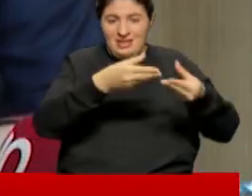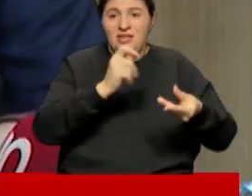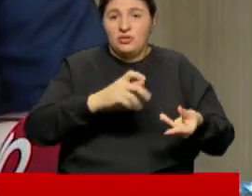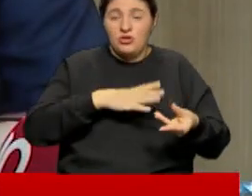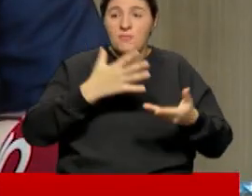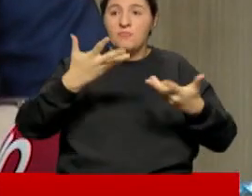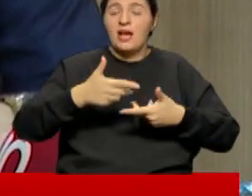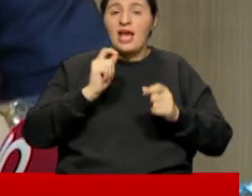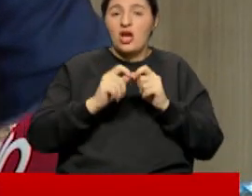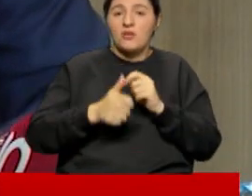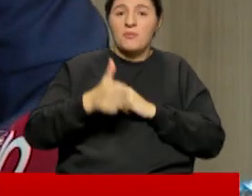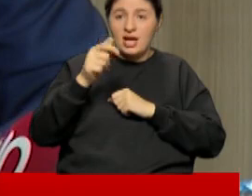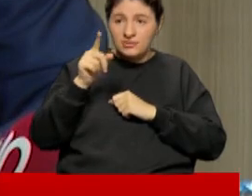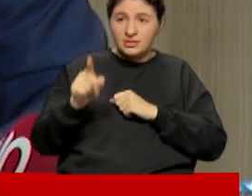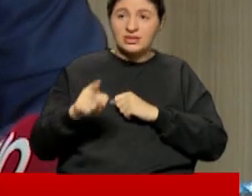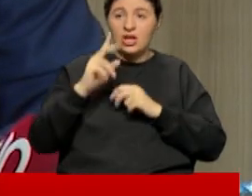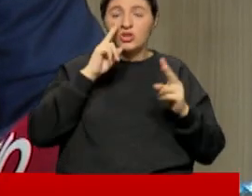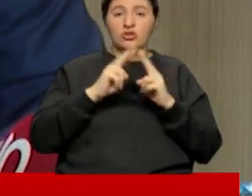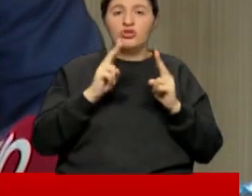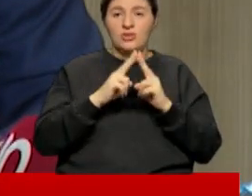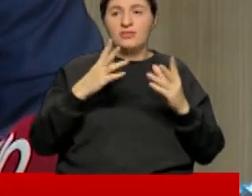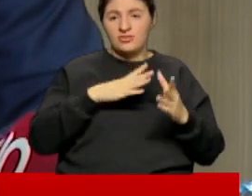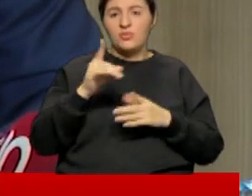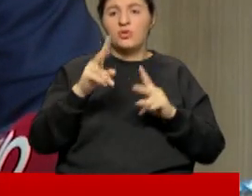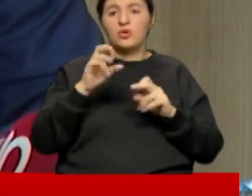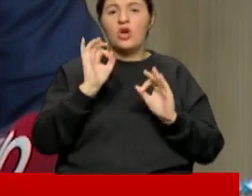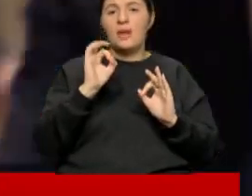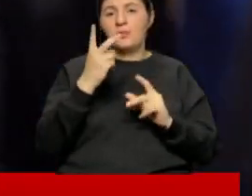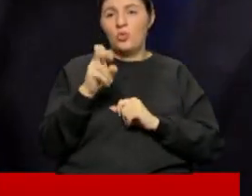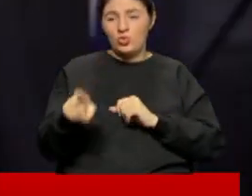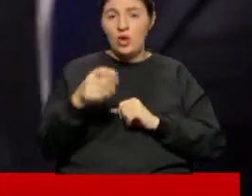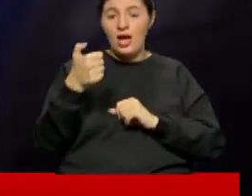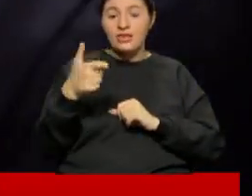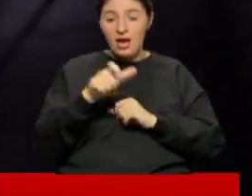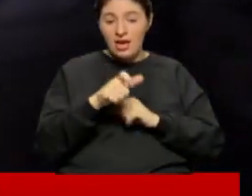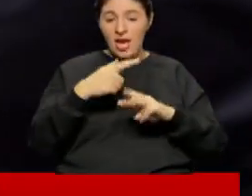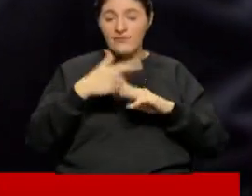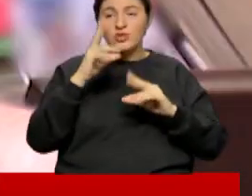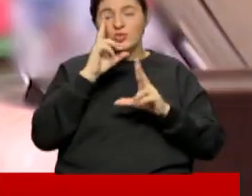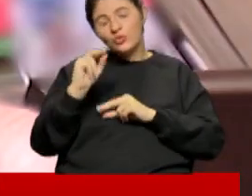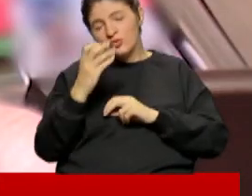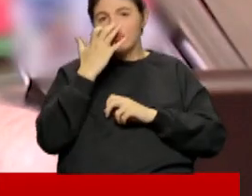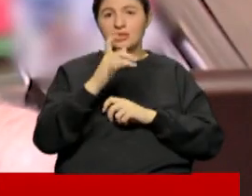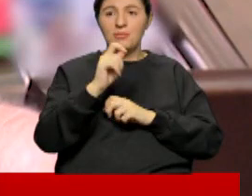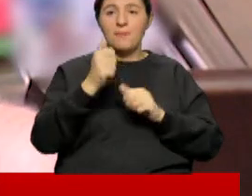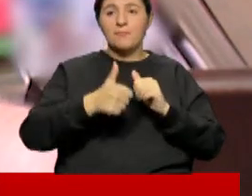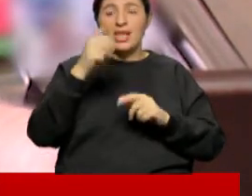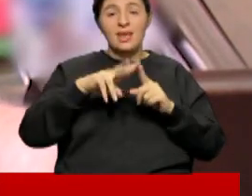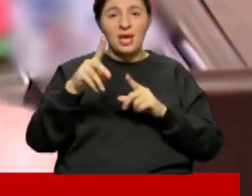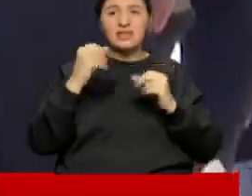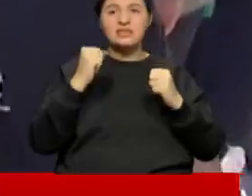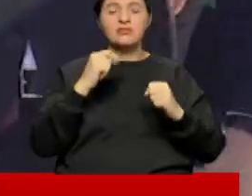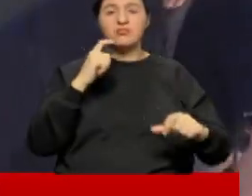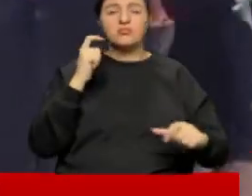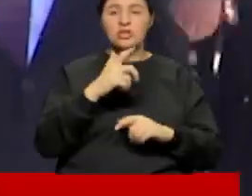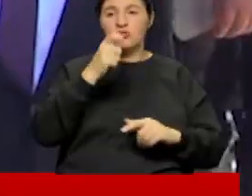maliye ve ekonomi bakanımızla görüşmelerimiz var bu konuda önemli bir konudur 6 ay enflasyon uykusu önerilen bakan nebatiye ise en